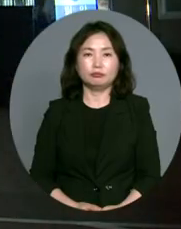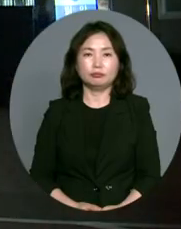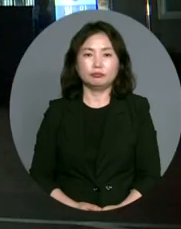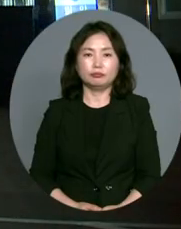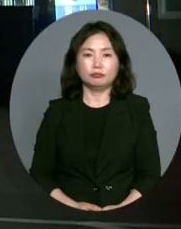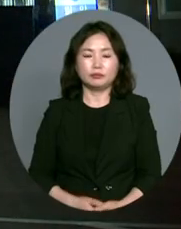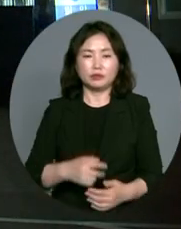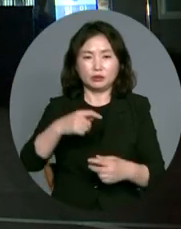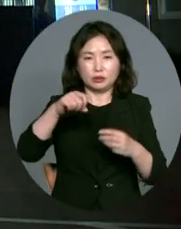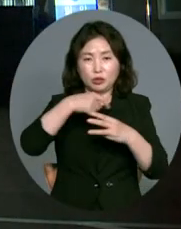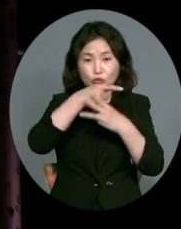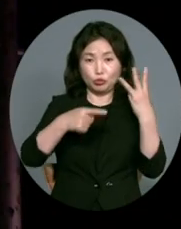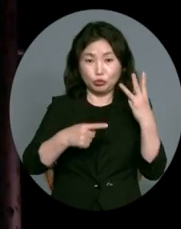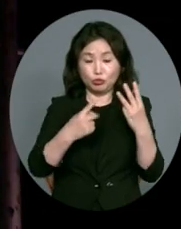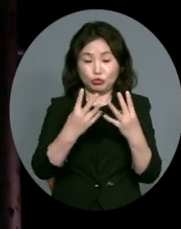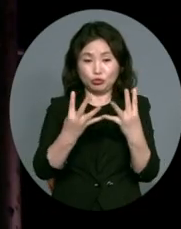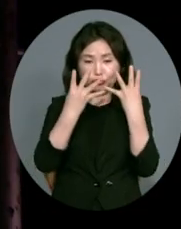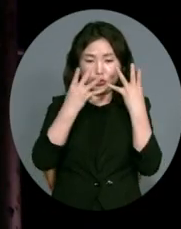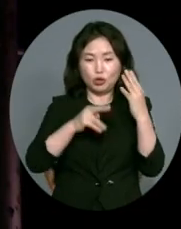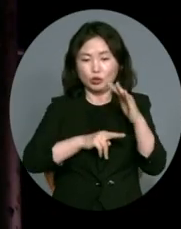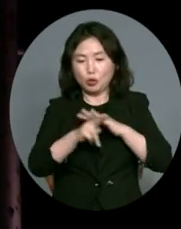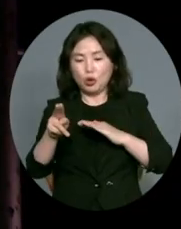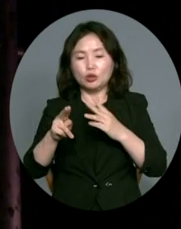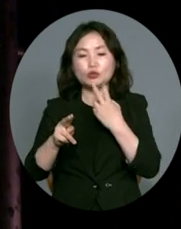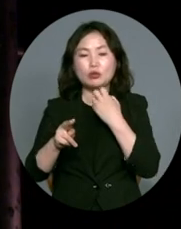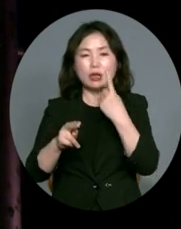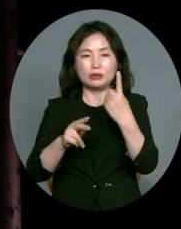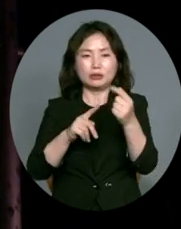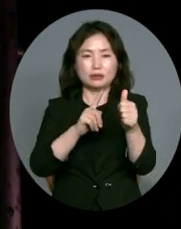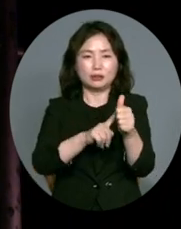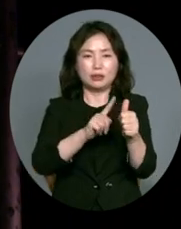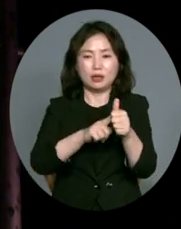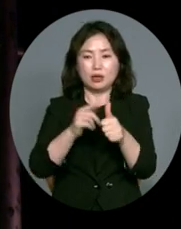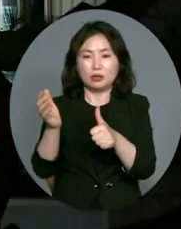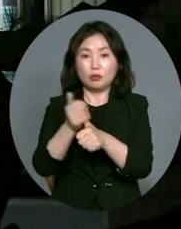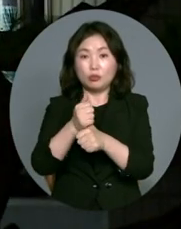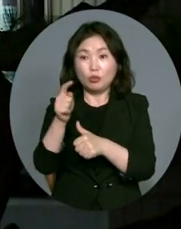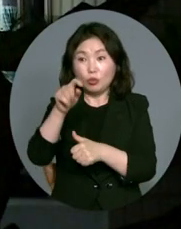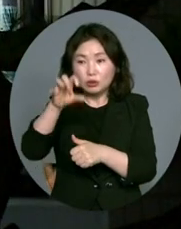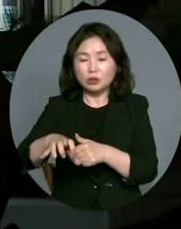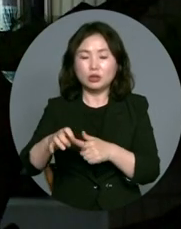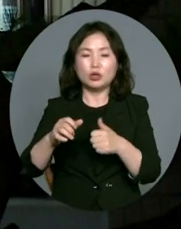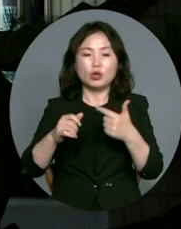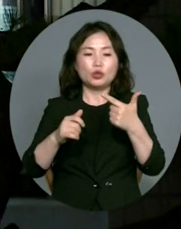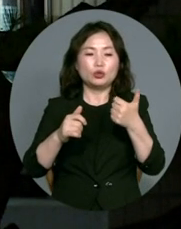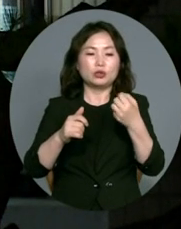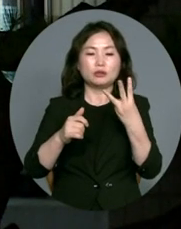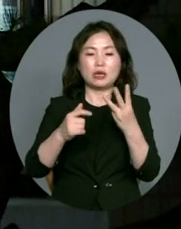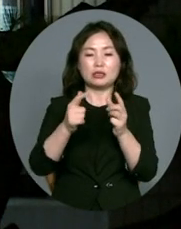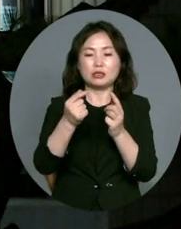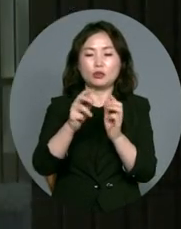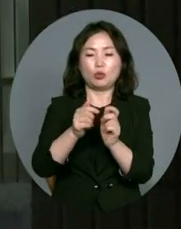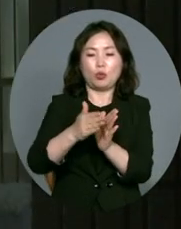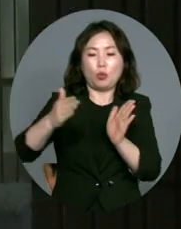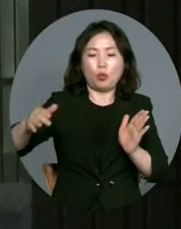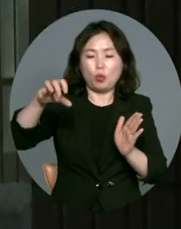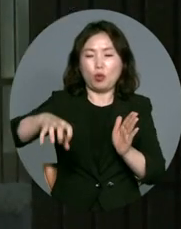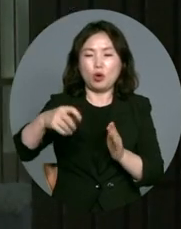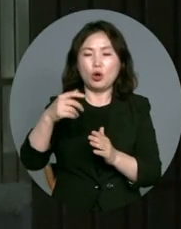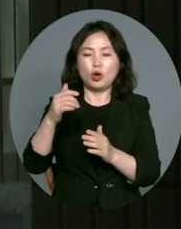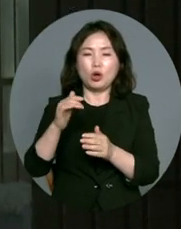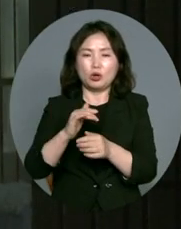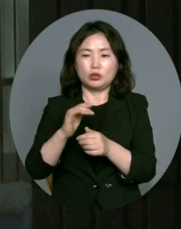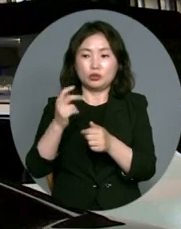상주 정찰 써 유치장에서 도주 햇던 21살 최모씨 강 검거된 곳은 63 km 떨어진 최고 꿈 석적읍